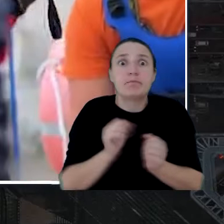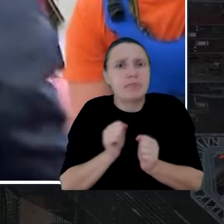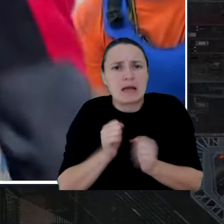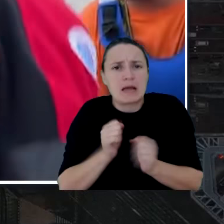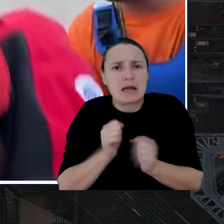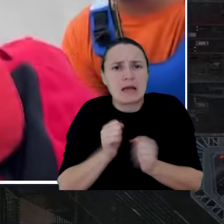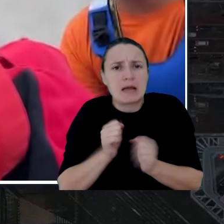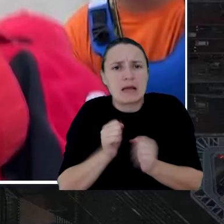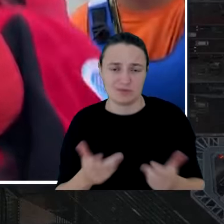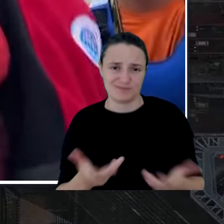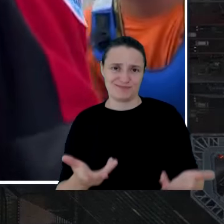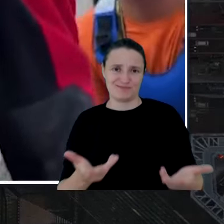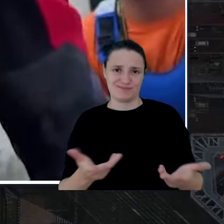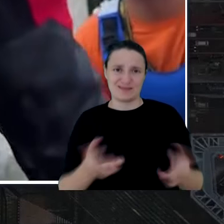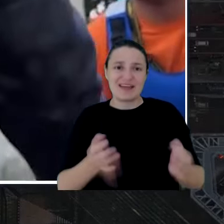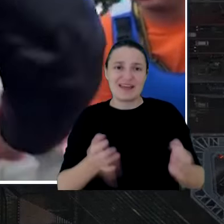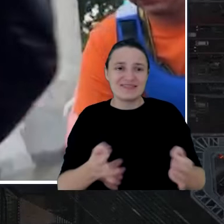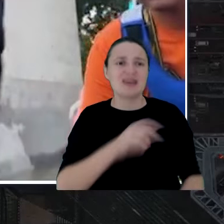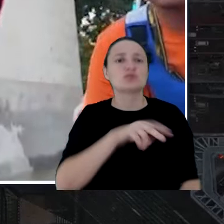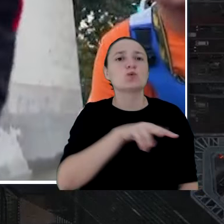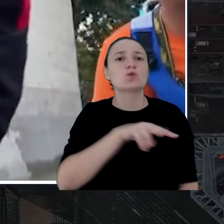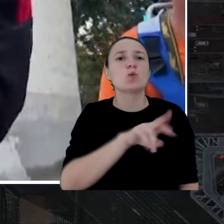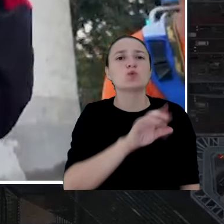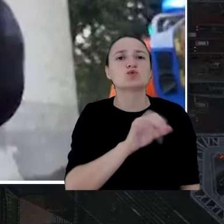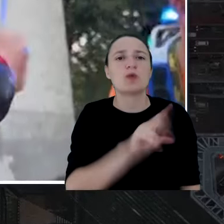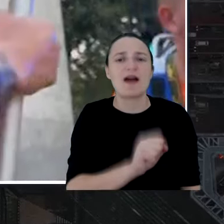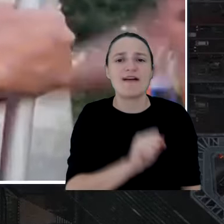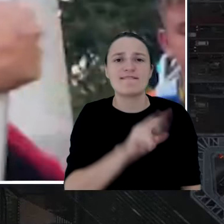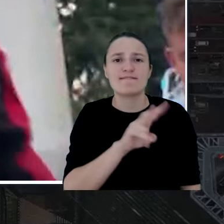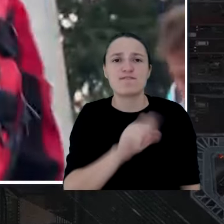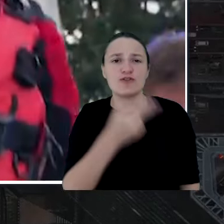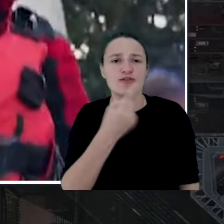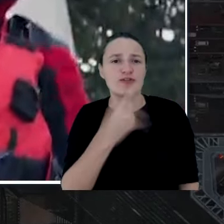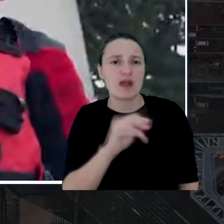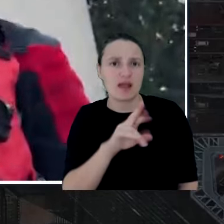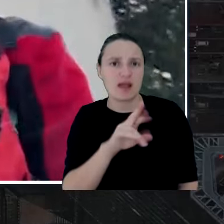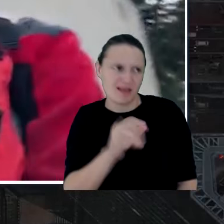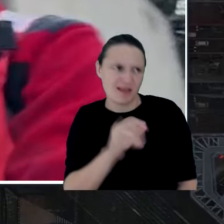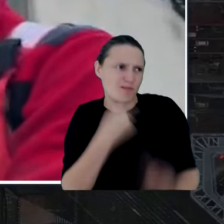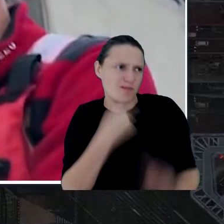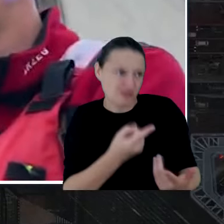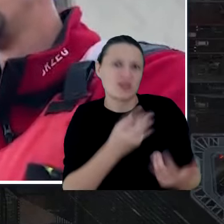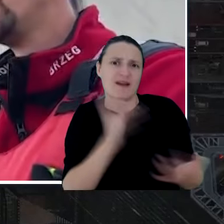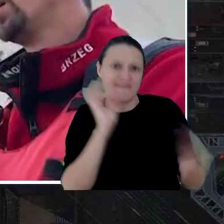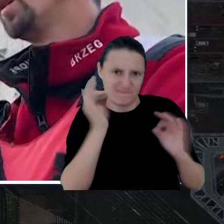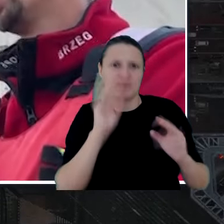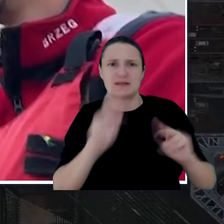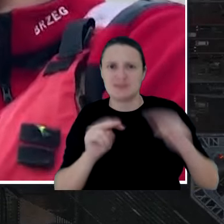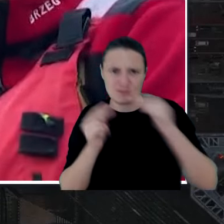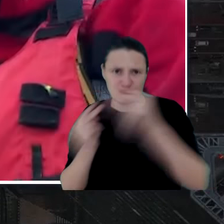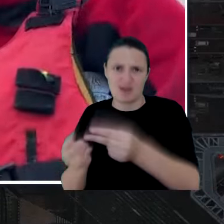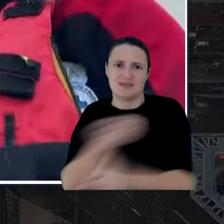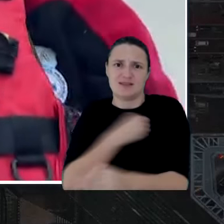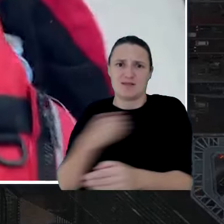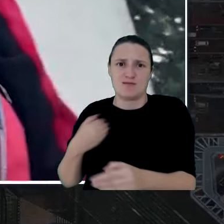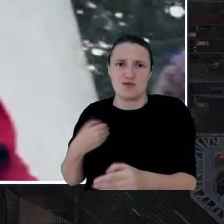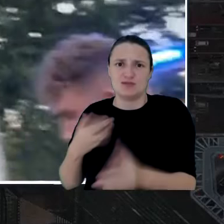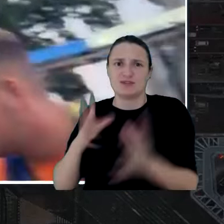potwierdziła to pani Ursula von der Leyen, że te informacje były przekazane już znacznie wcześniej, bo